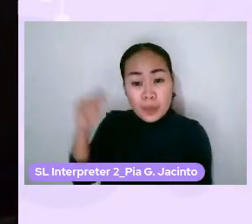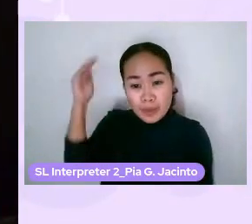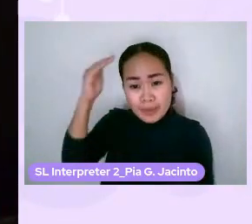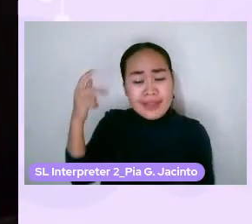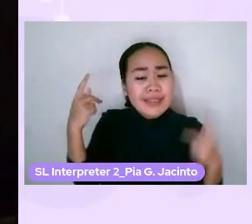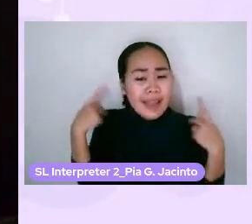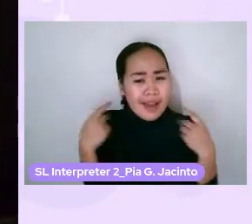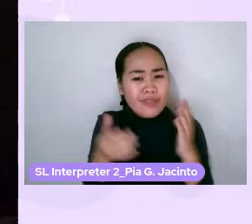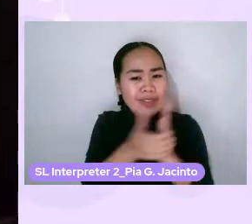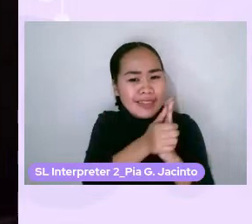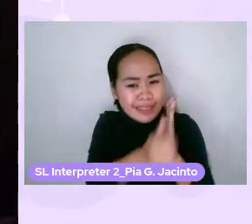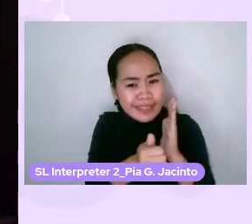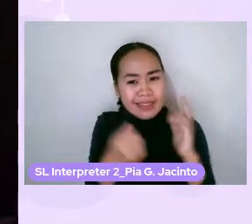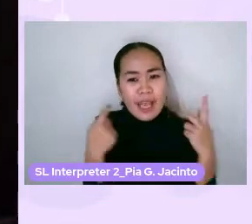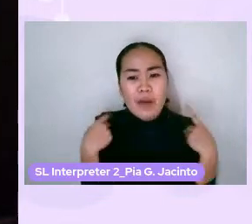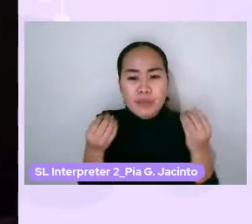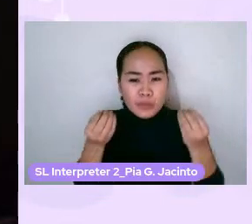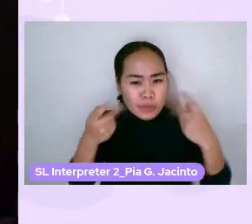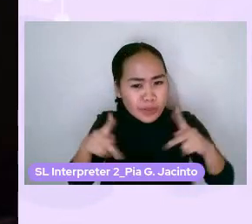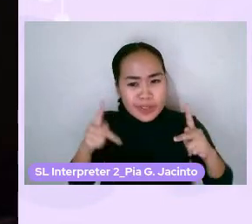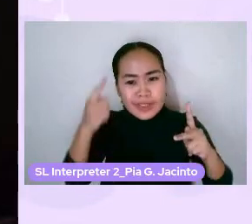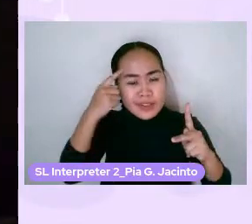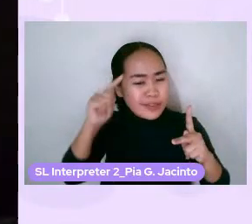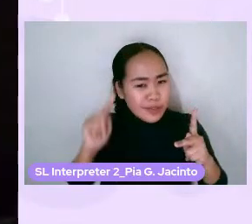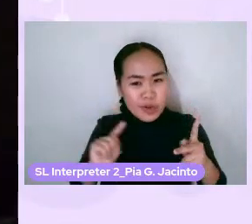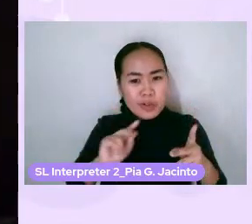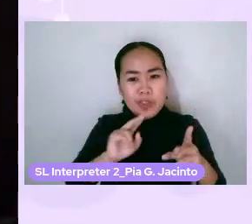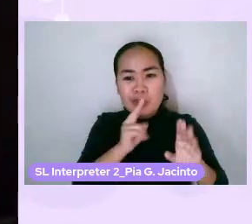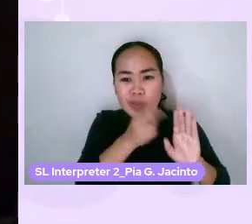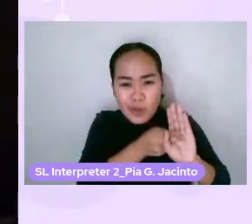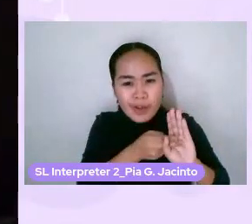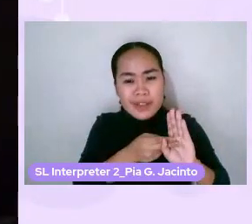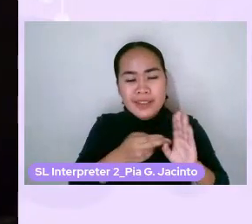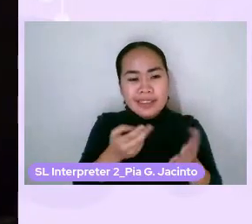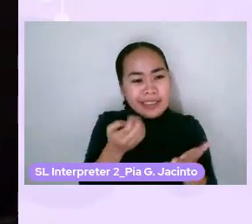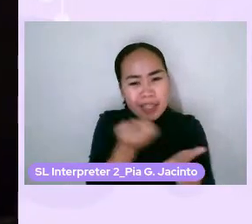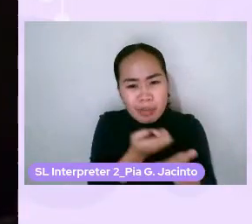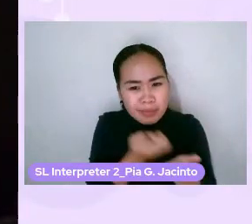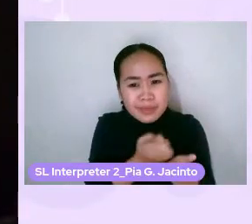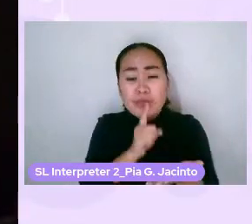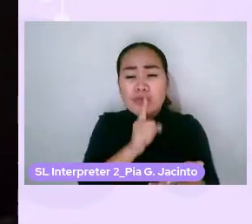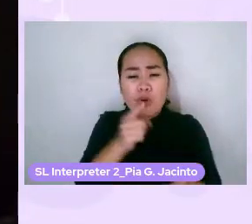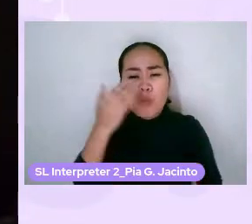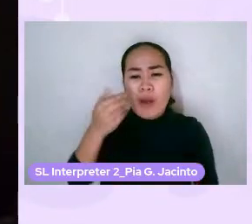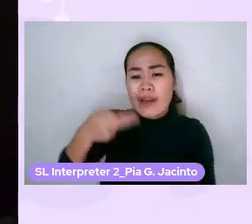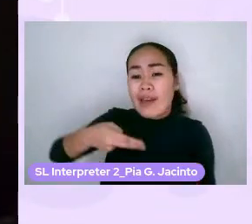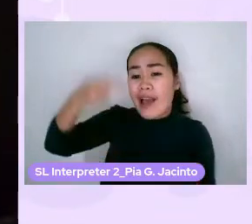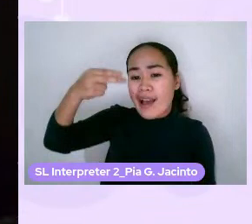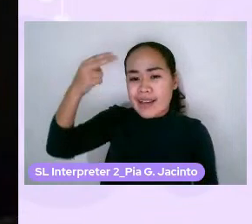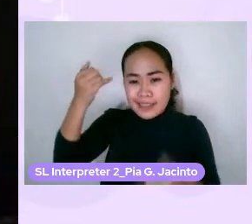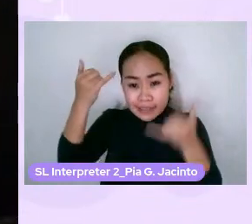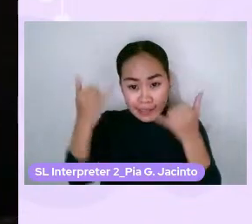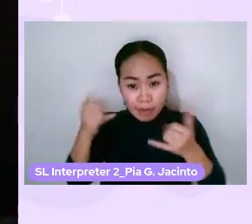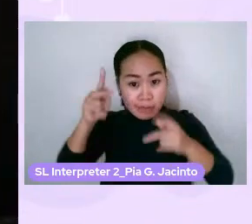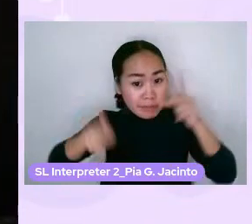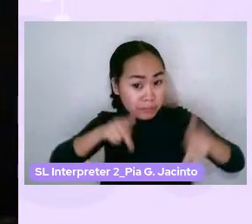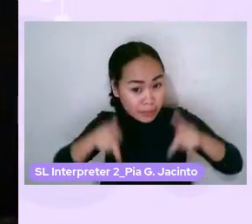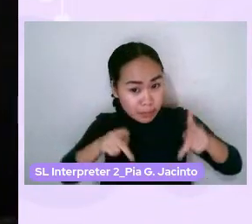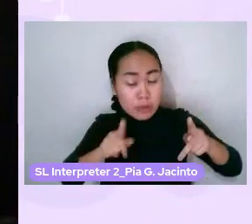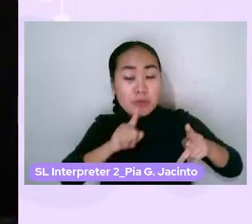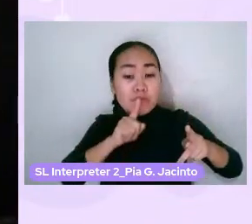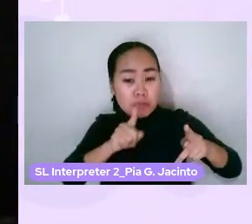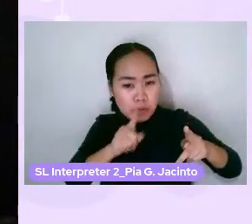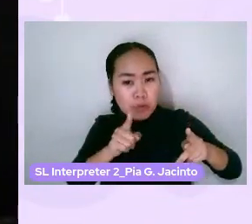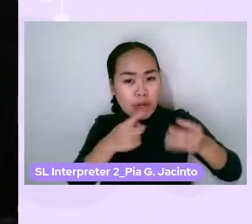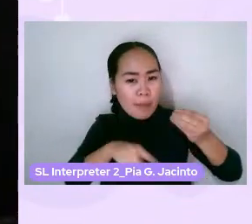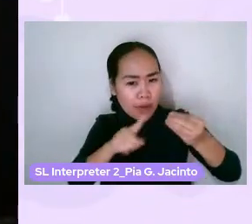opportunity na makilahok sa ating ekonomiya dahil mataas na ang antas ng mga tao, especially kung sila